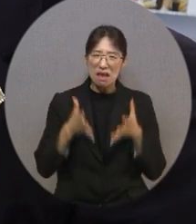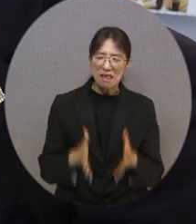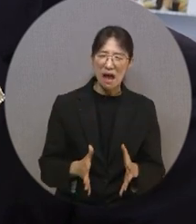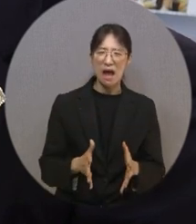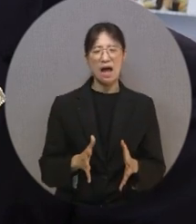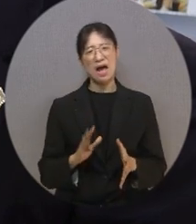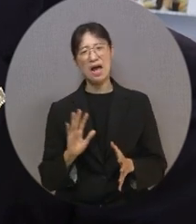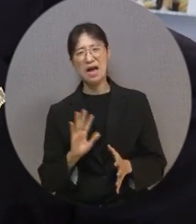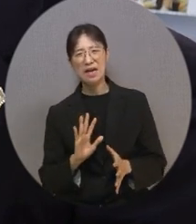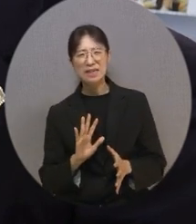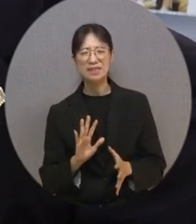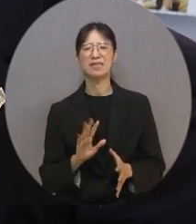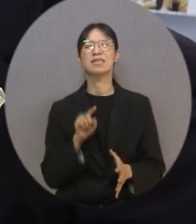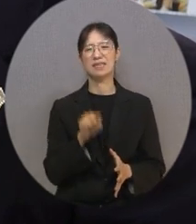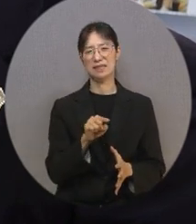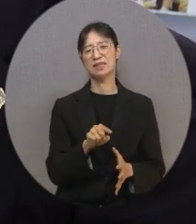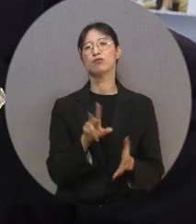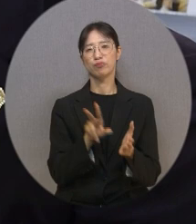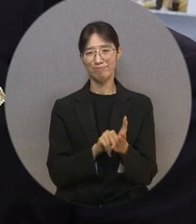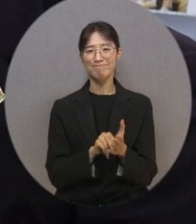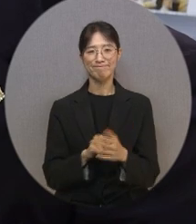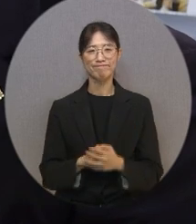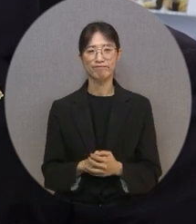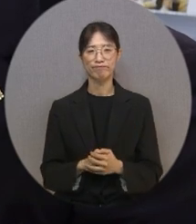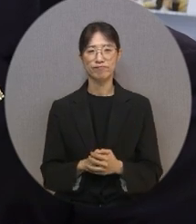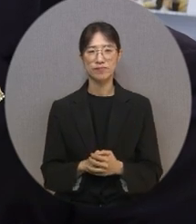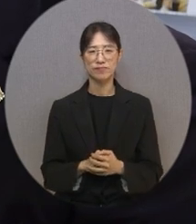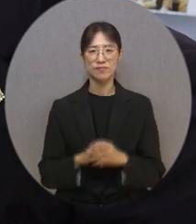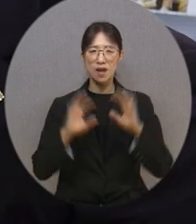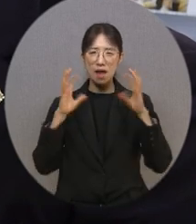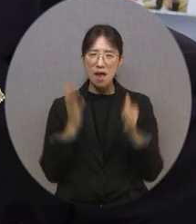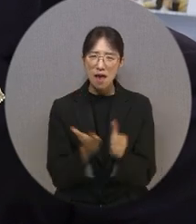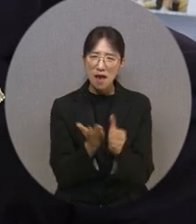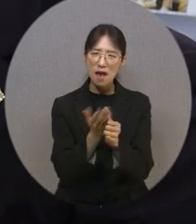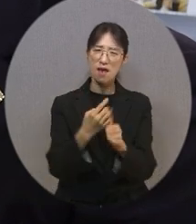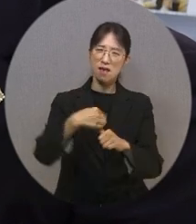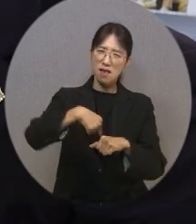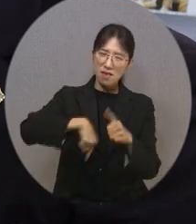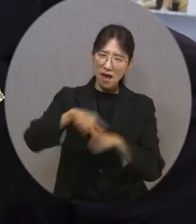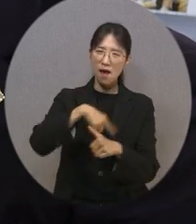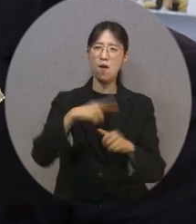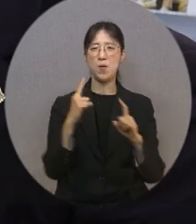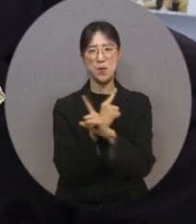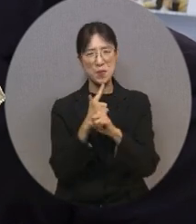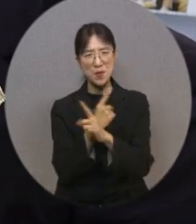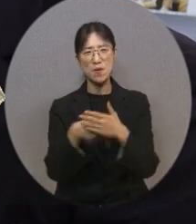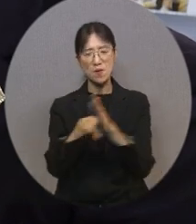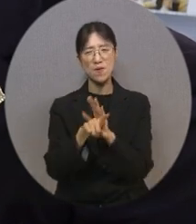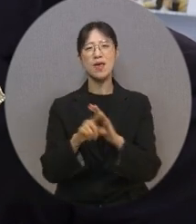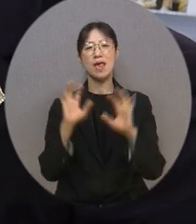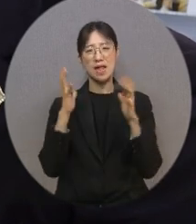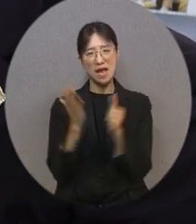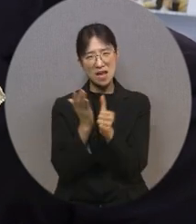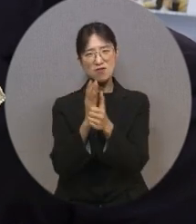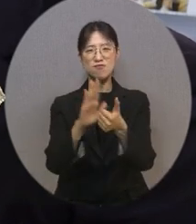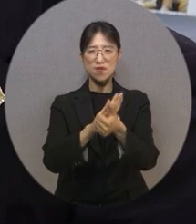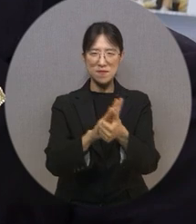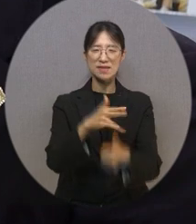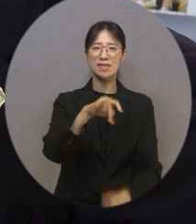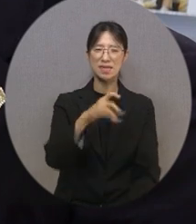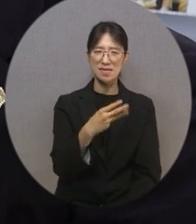하는 주된 요인 중 하나입니다. 양육 여건 개선을 위해 양육 서비스의